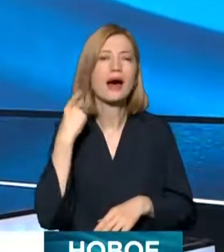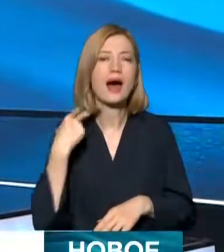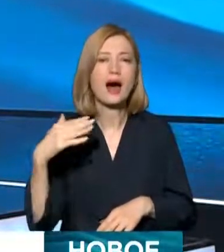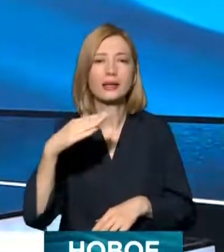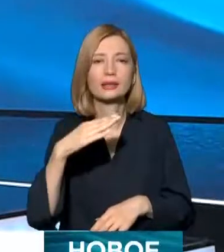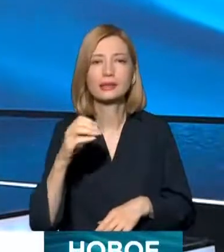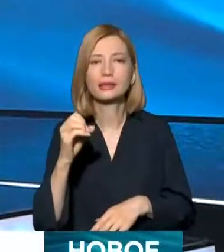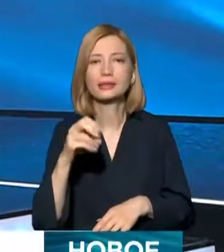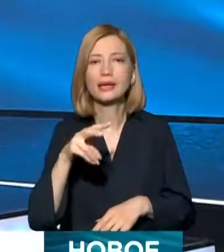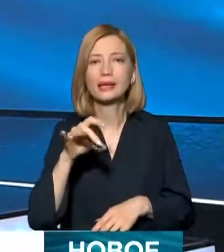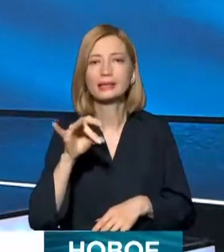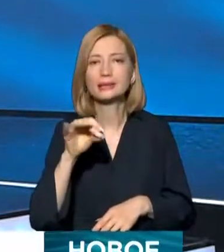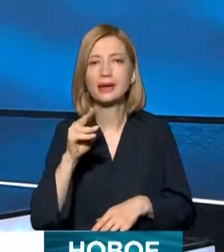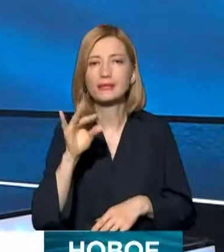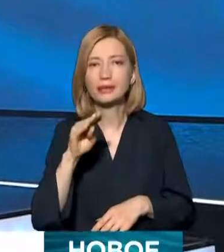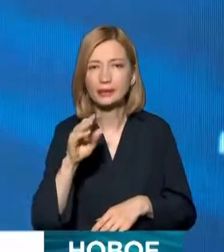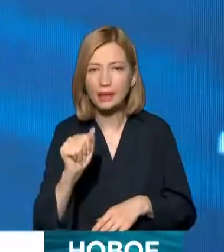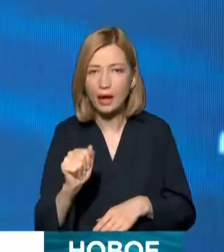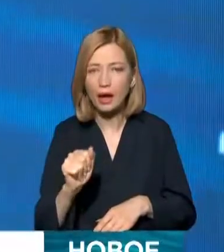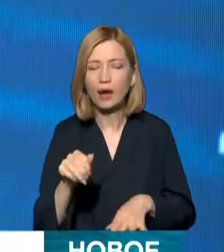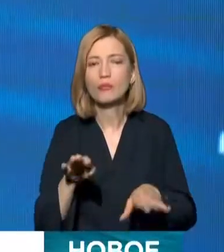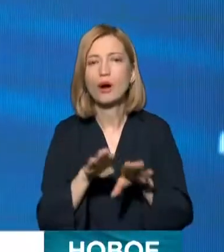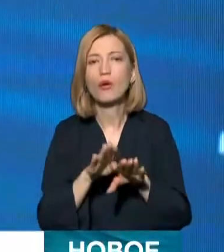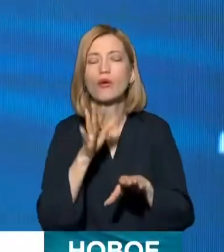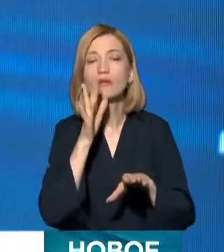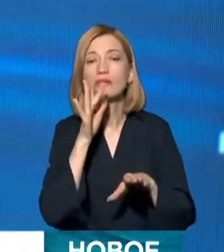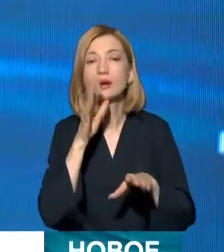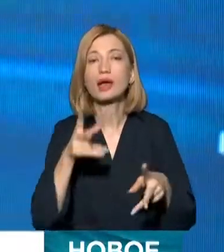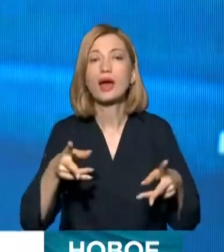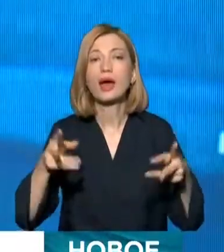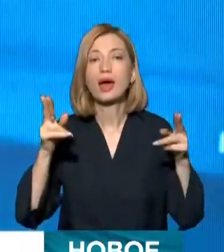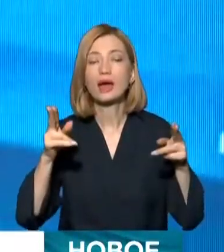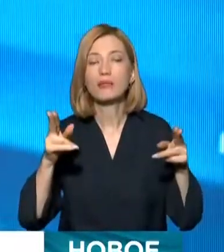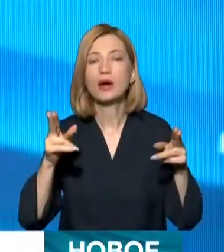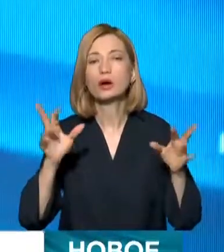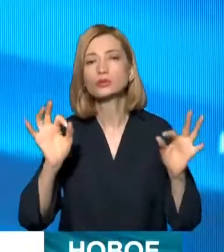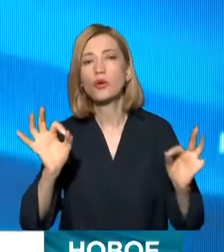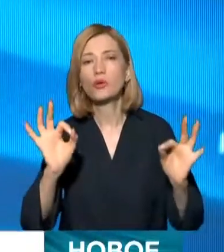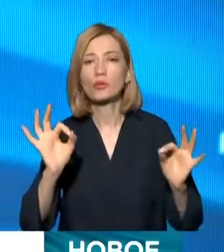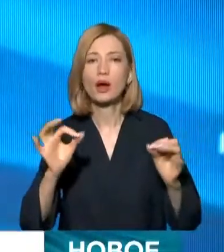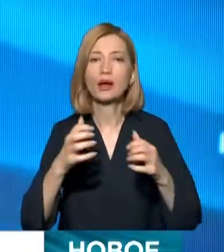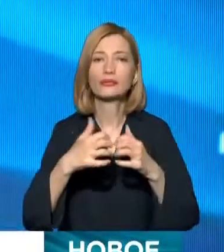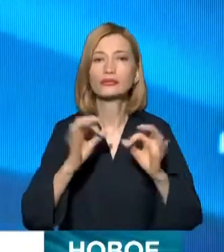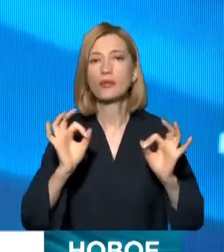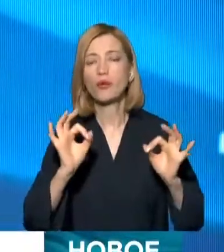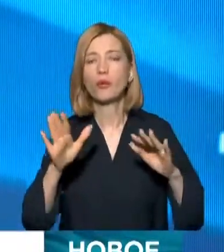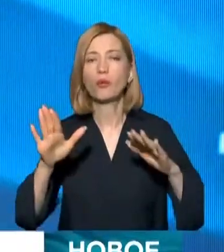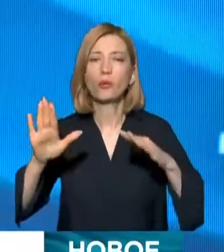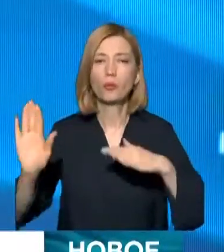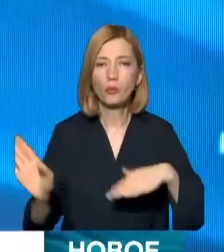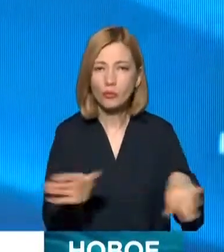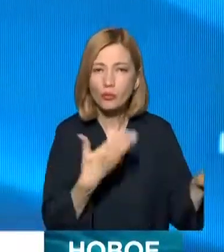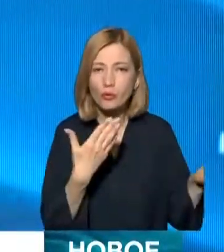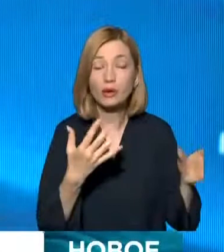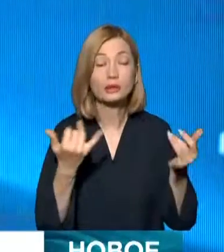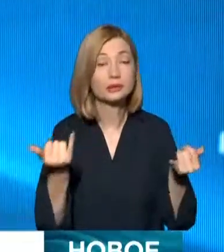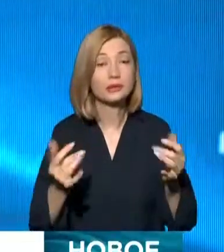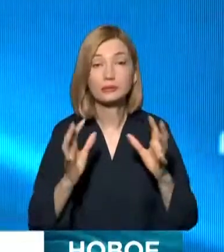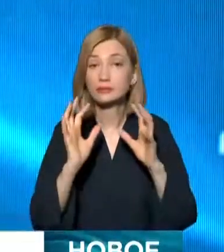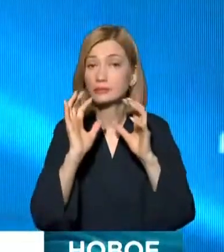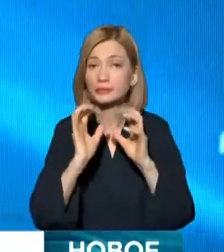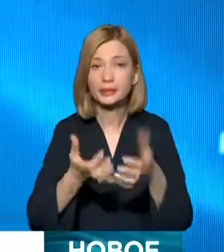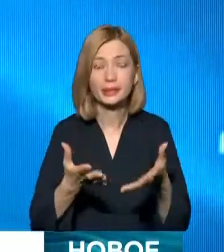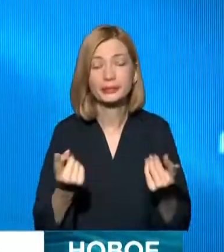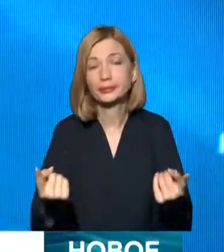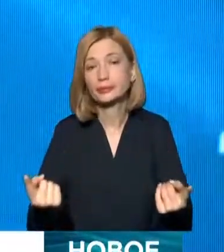собой уход периода некого исторического безмятежья. На сегодняшний день мир стоит на пороге